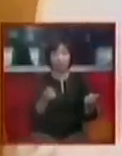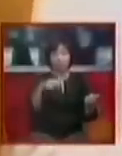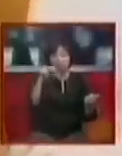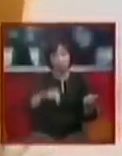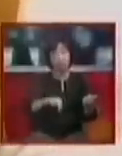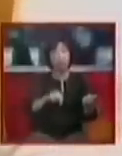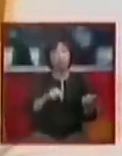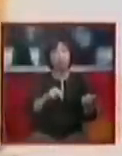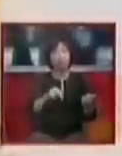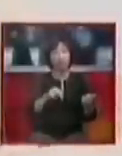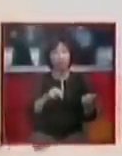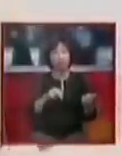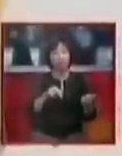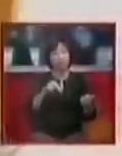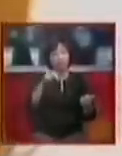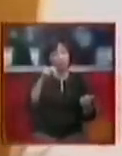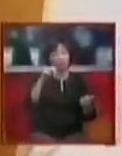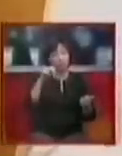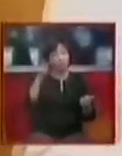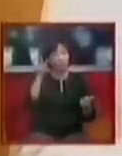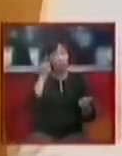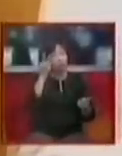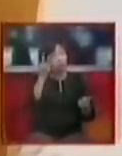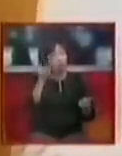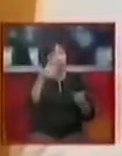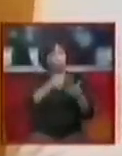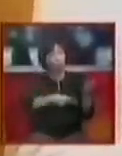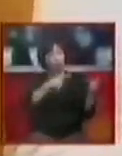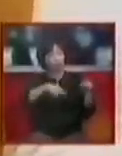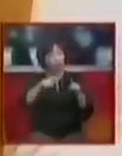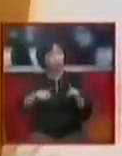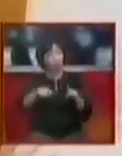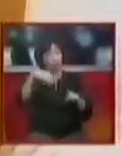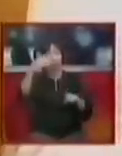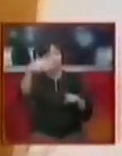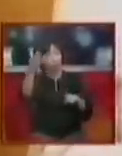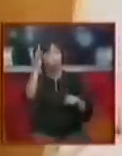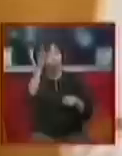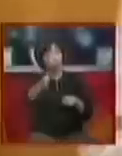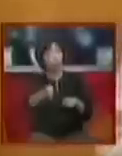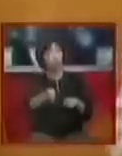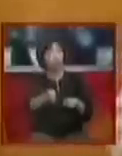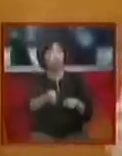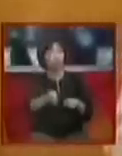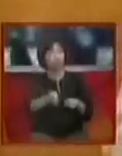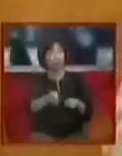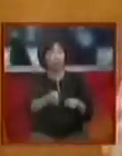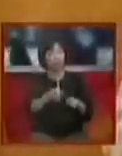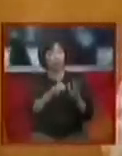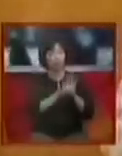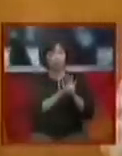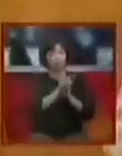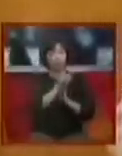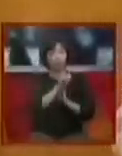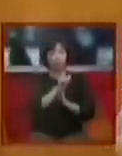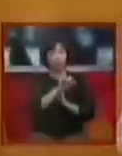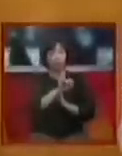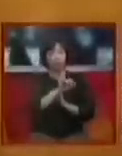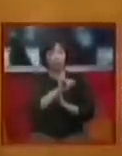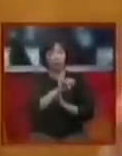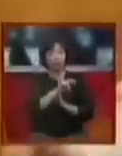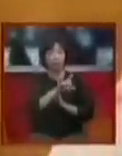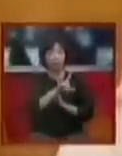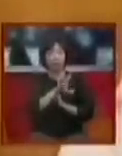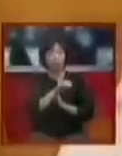ilang pangyayaring maaaring maka-apekto sa atin. Naging maugong ang mga kaganapan sa Baho de Masinloc. May mga